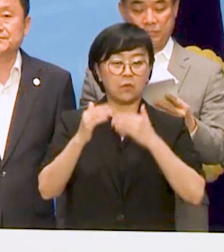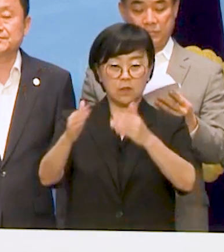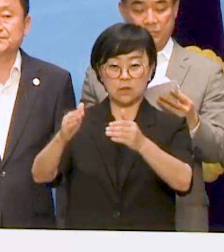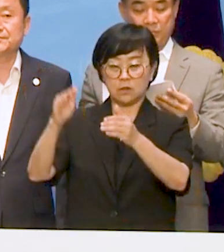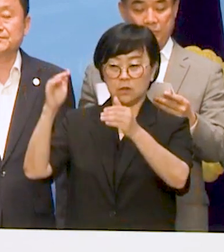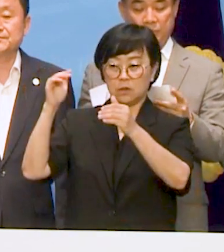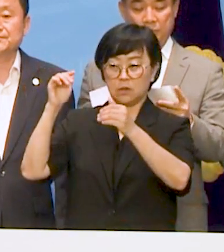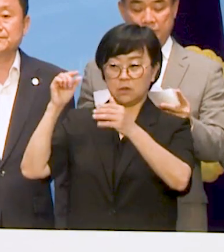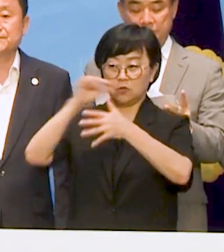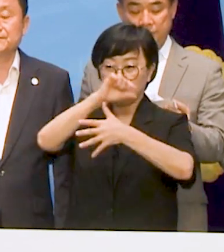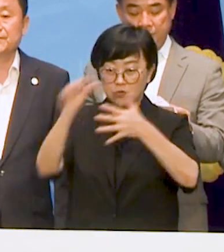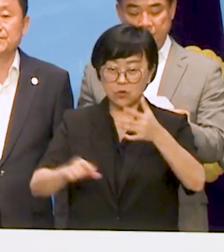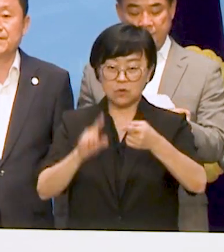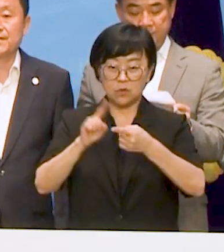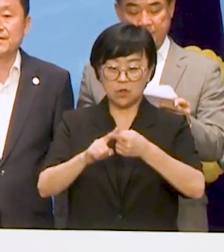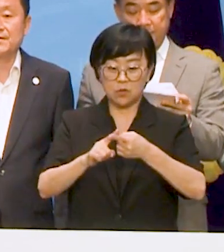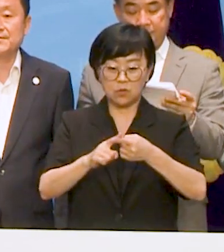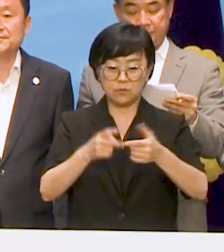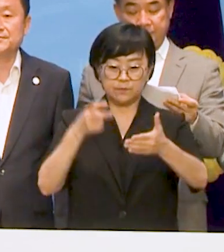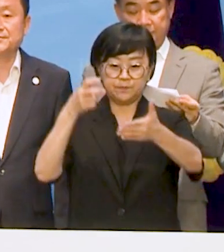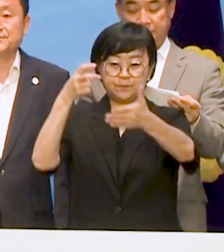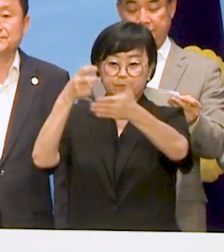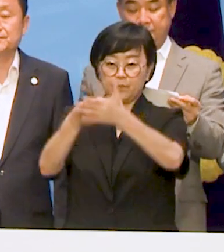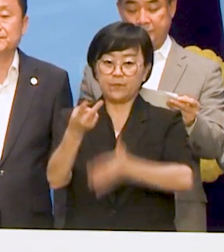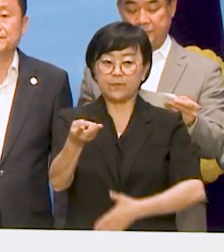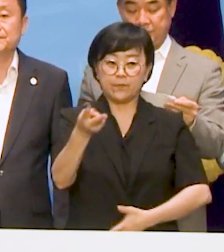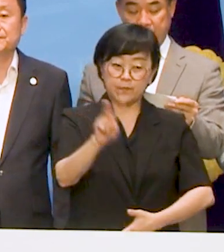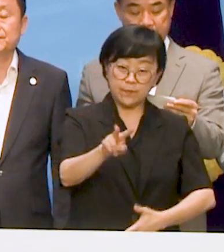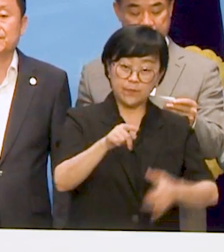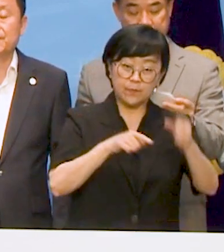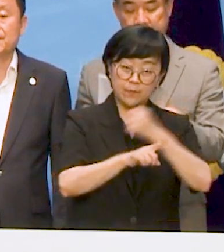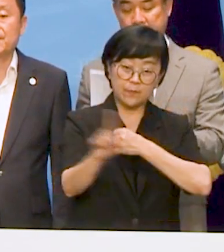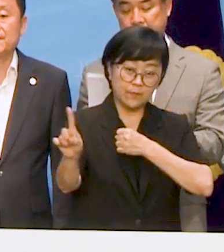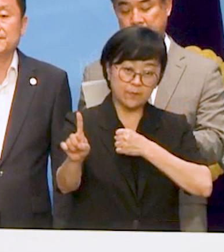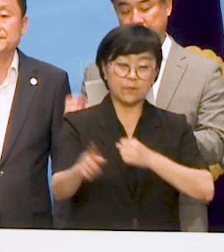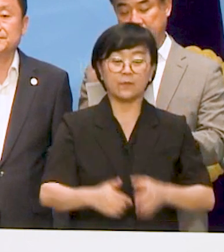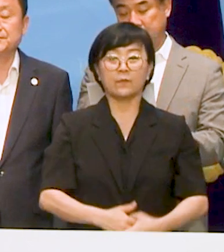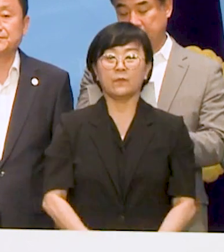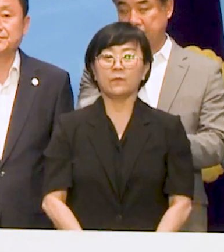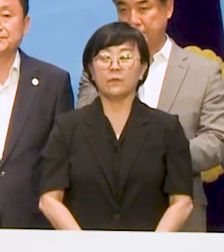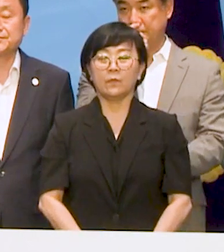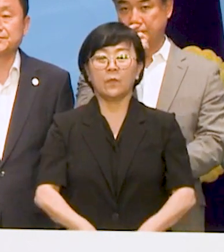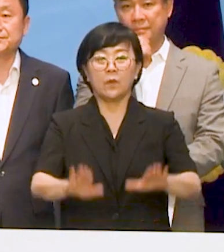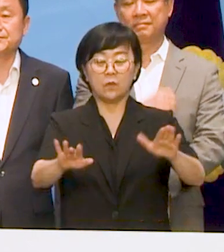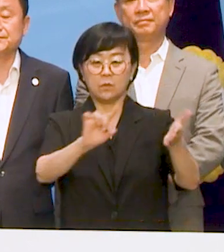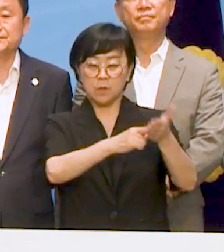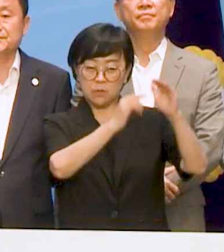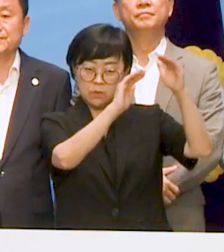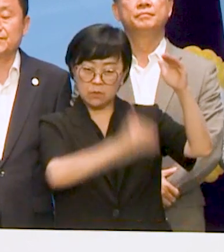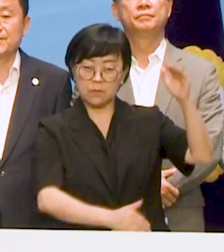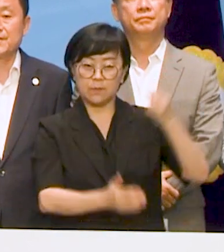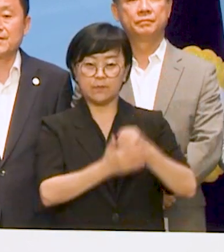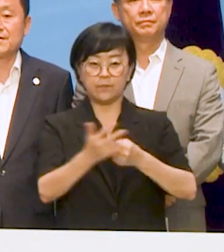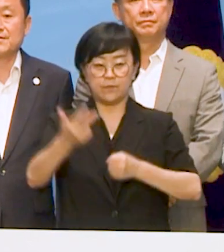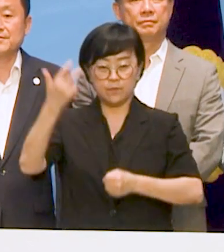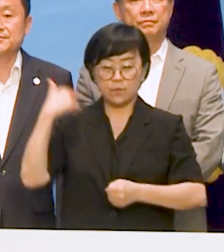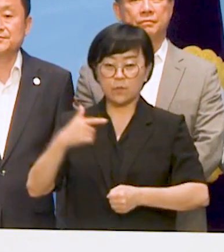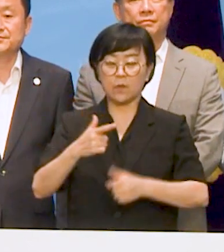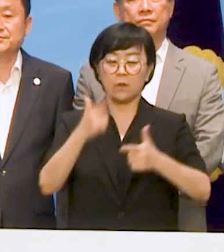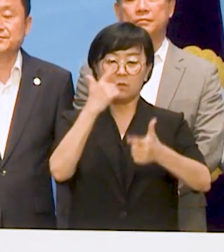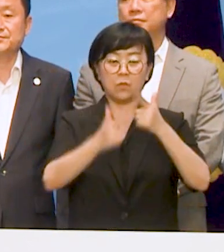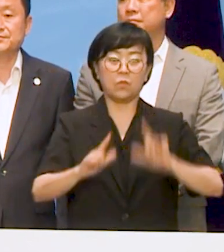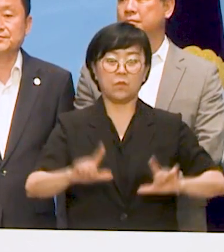과정을 거쳐서 노선 종점을 바꾸려 했느냐 하는 것입니다 오늘 발표 내용은 지난주